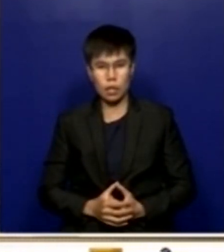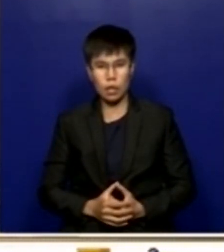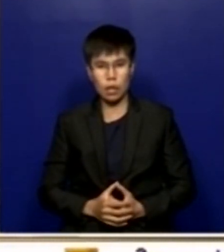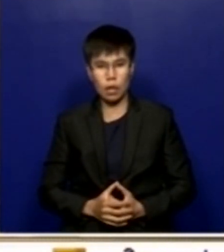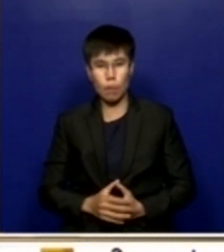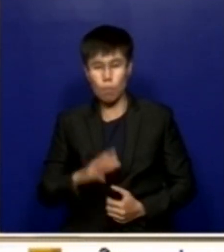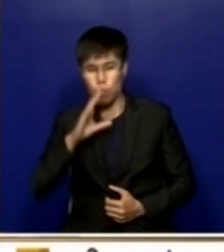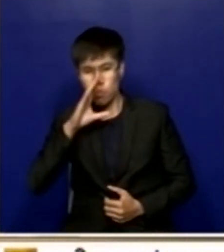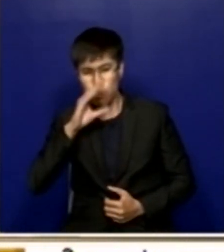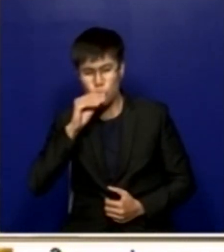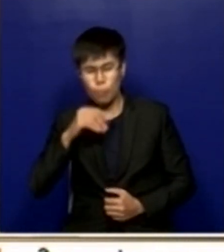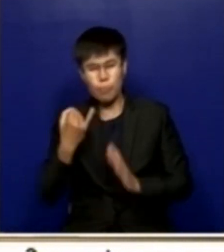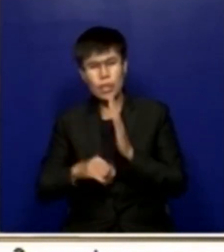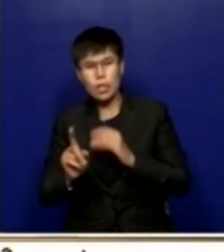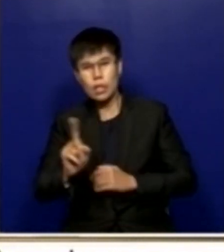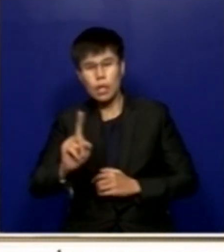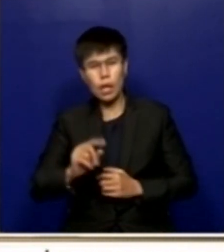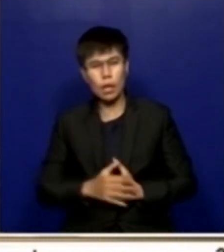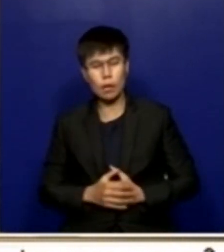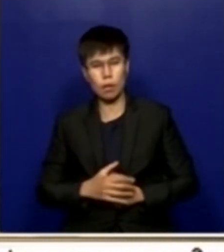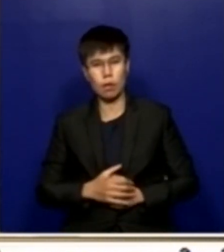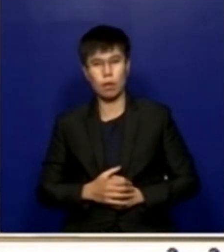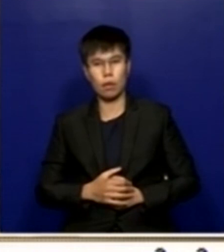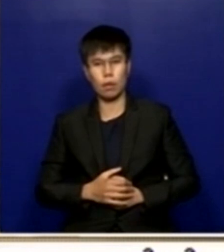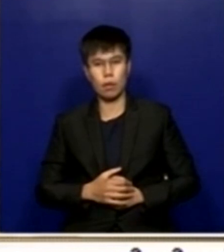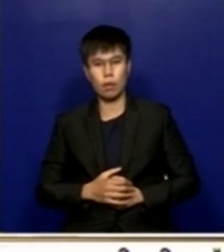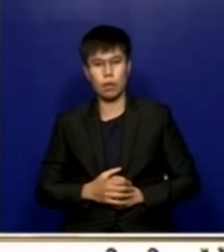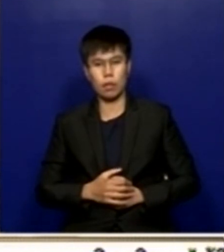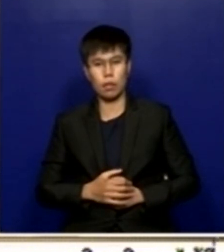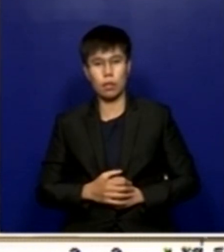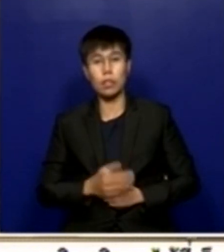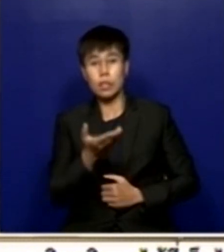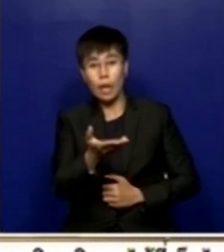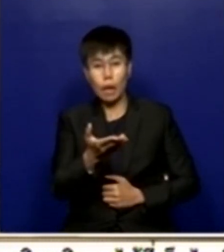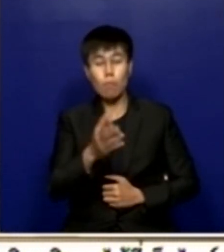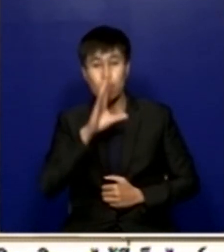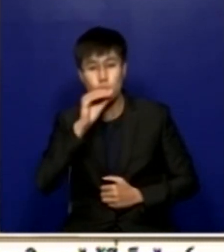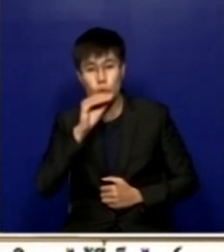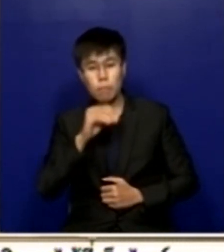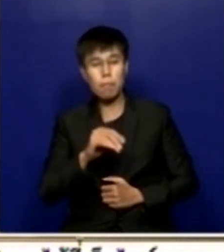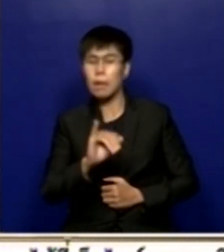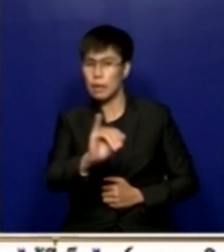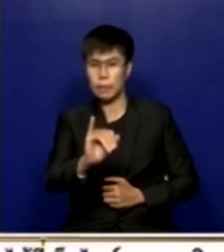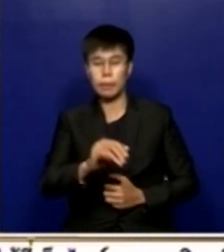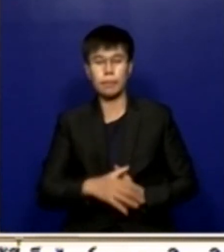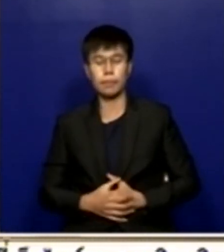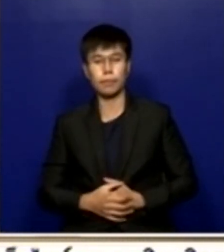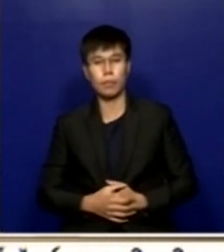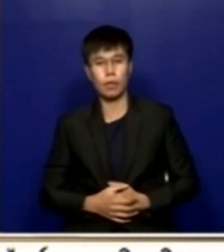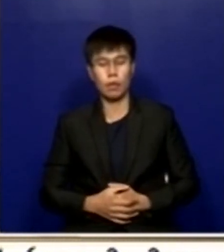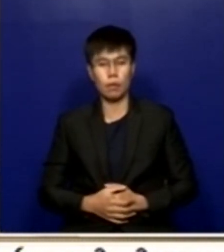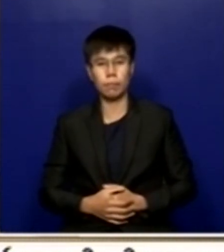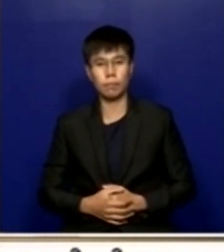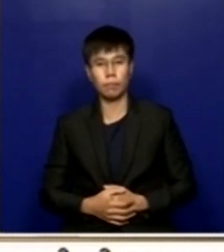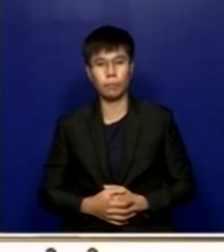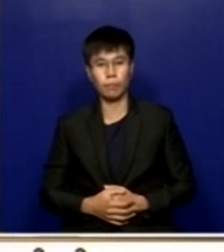พูดในสภาก็ไม่พูดผิดตรงไหนสิ่งที่ไม่ควรพูดคือสิ่งที่รับประทานพูดครับท่านประธานที่เคารพมีคน